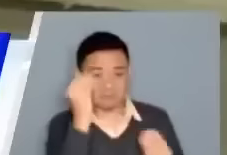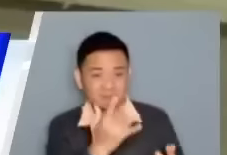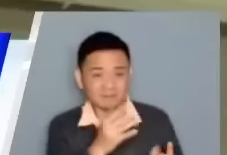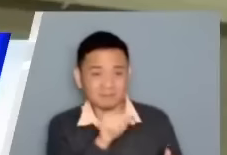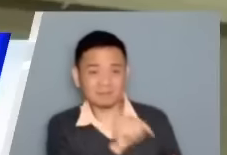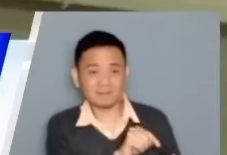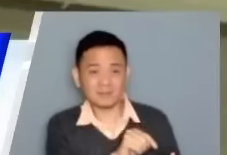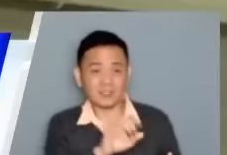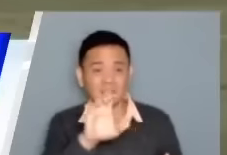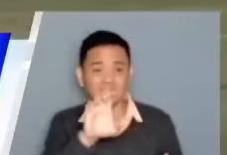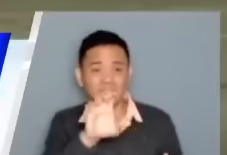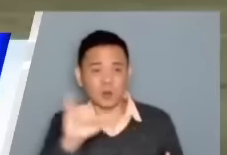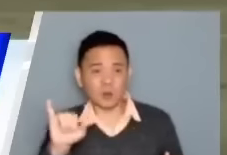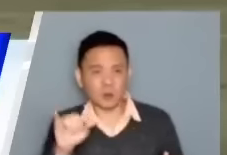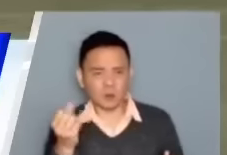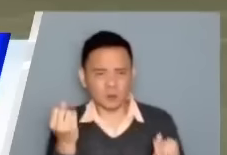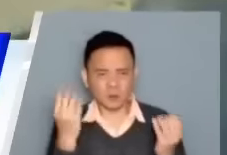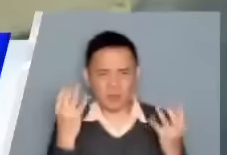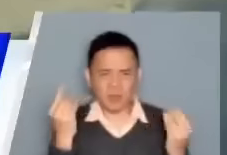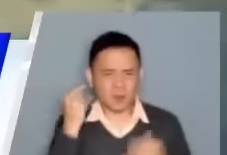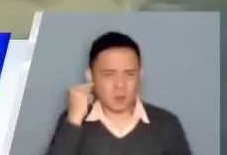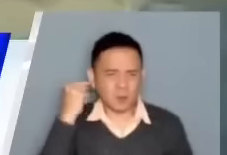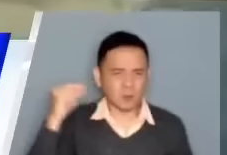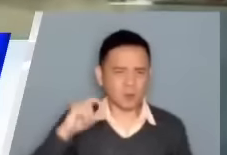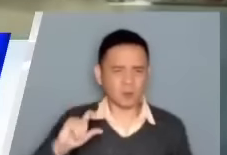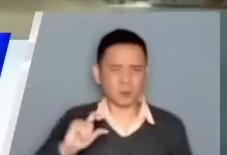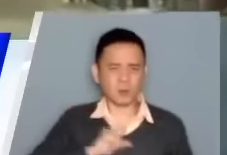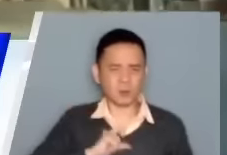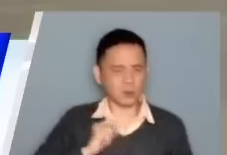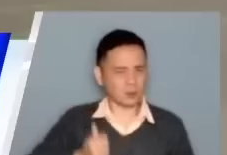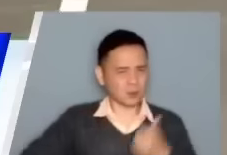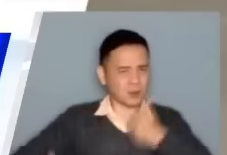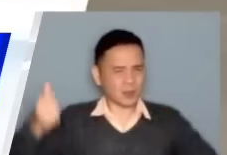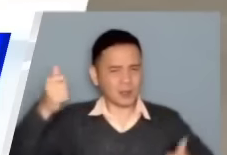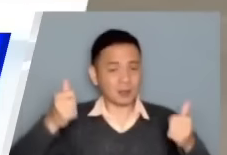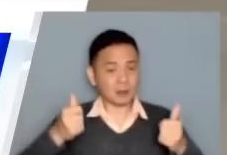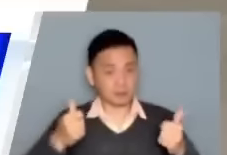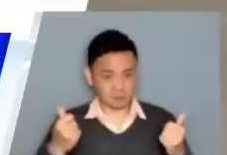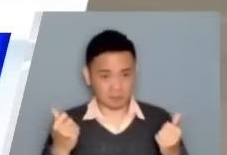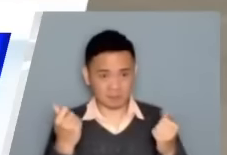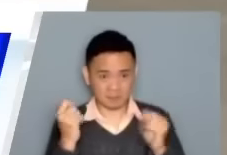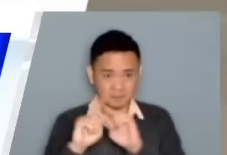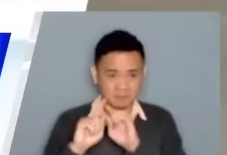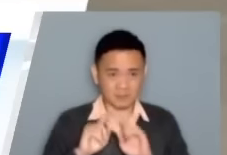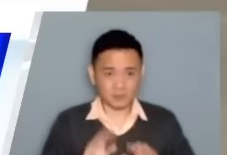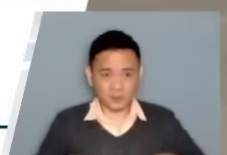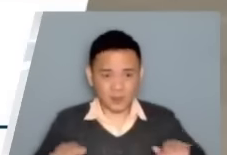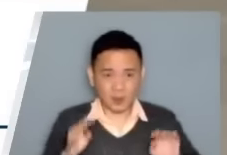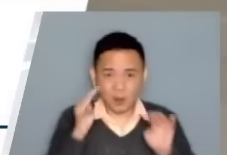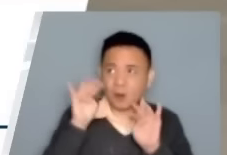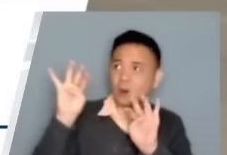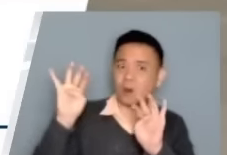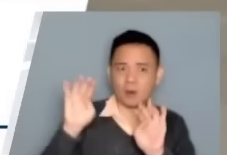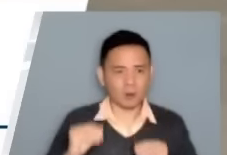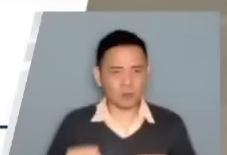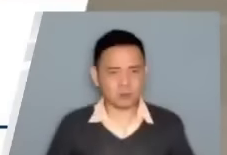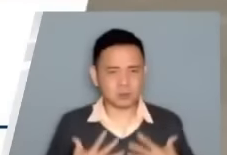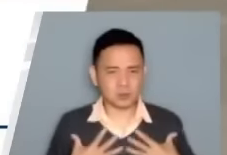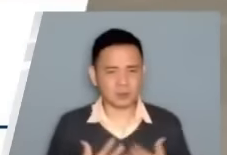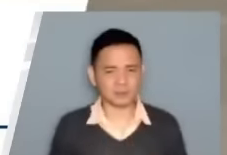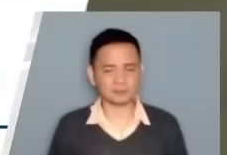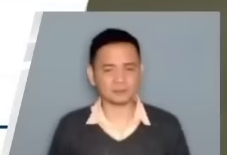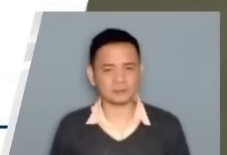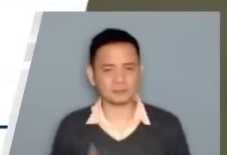yulo inspirasyon ngayon para sa mga kabataang gymnast man kami as like athletes ng gymnastics